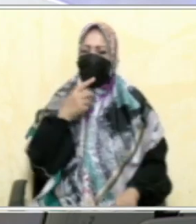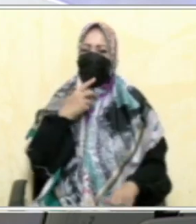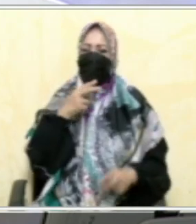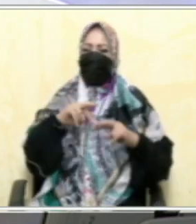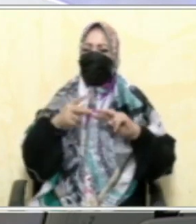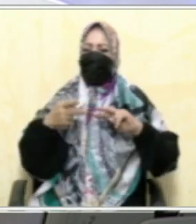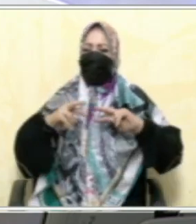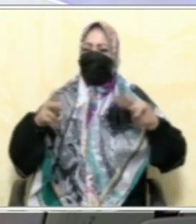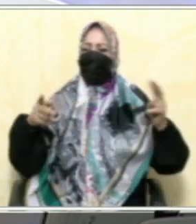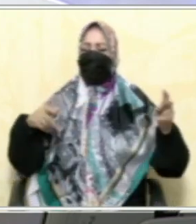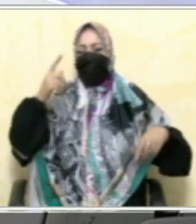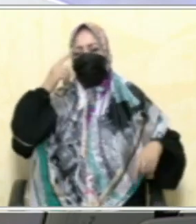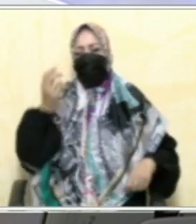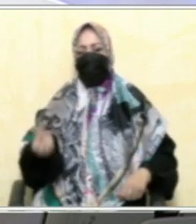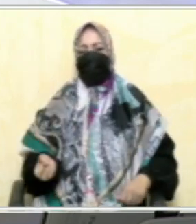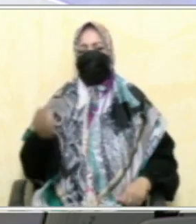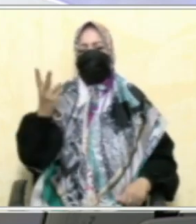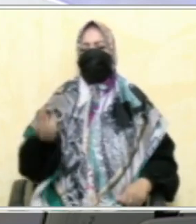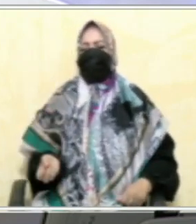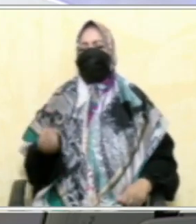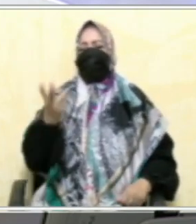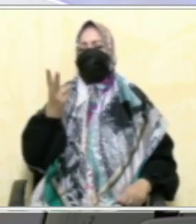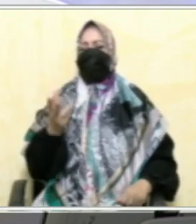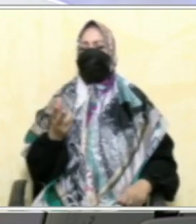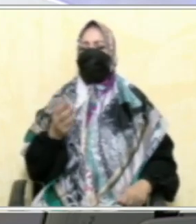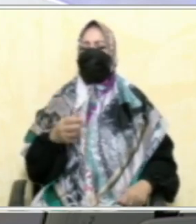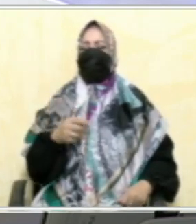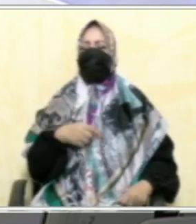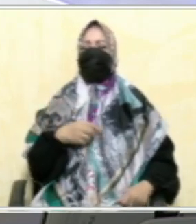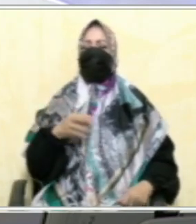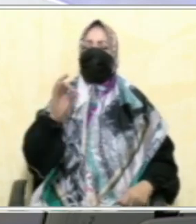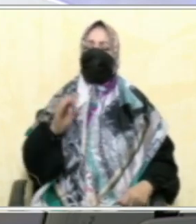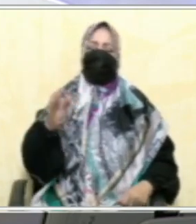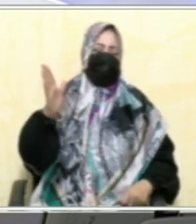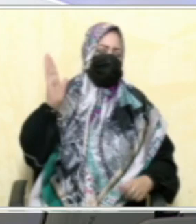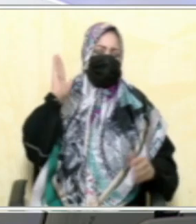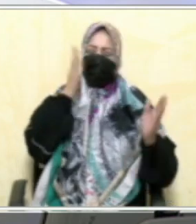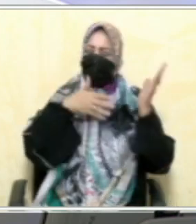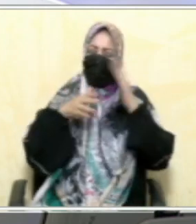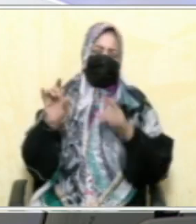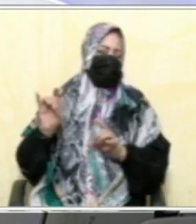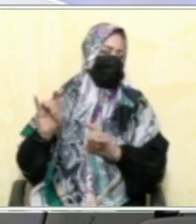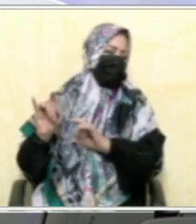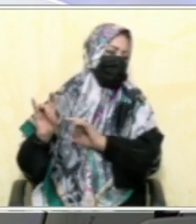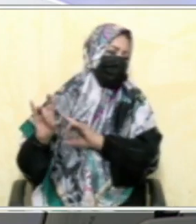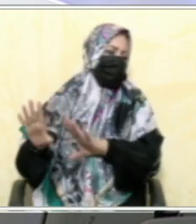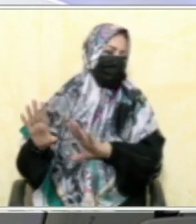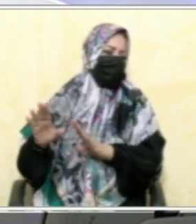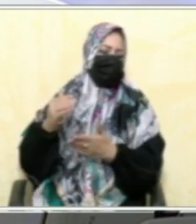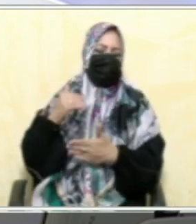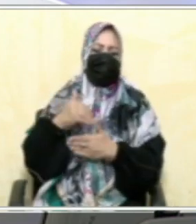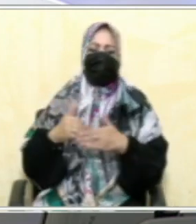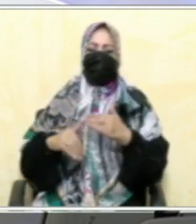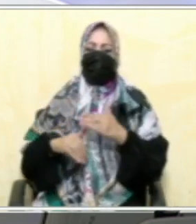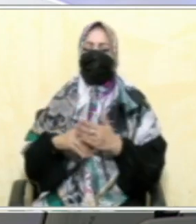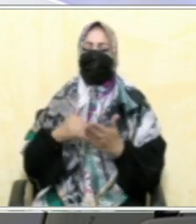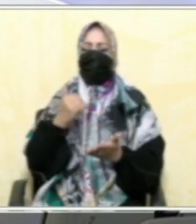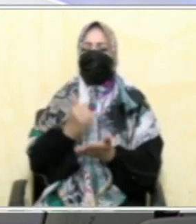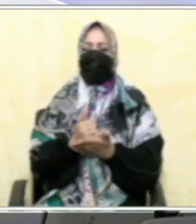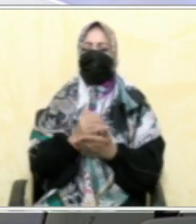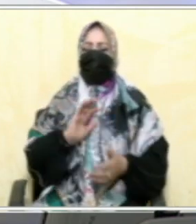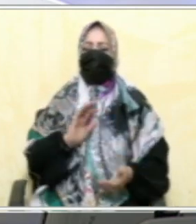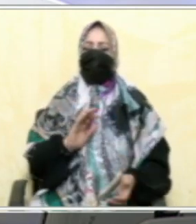الأحكام الشرعية من مصادرها. أما الواحد يقعدوا يتسمع راوكم تسمعوا العوام، يعني العوام هؤلاء